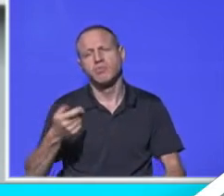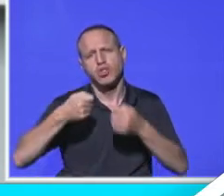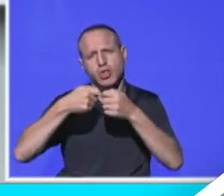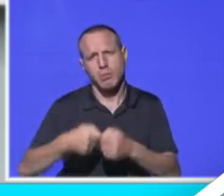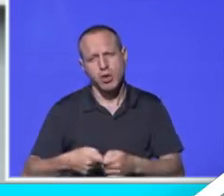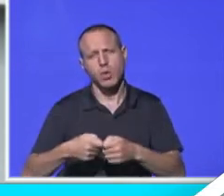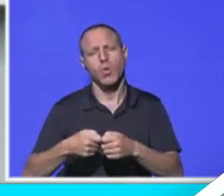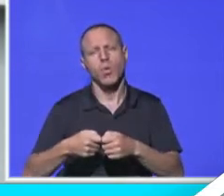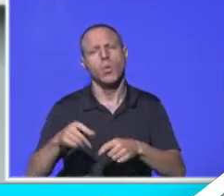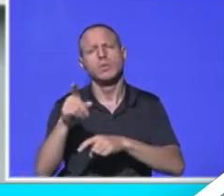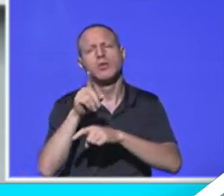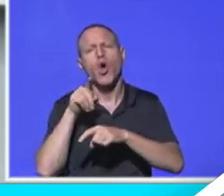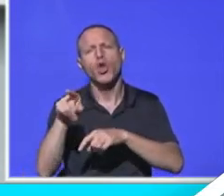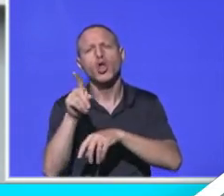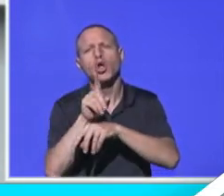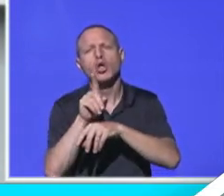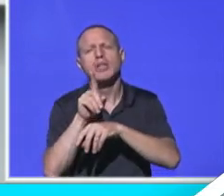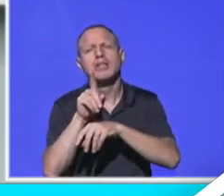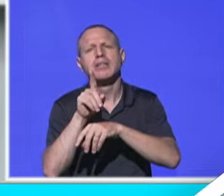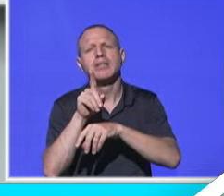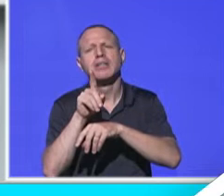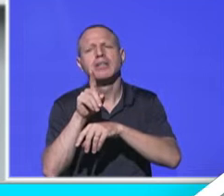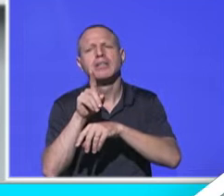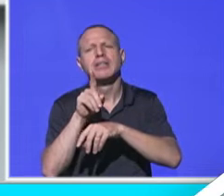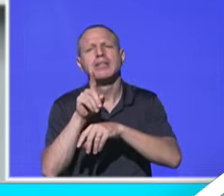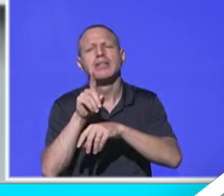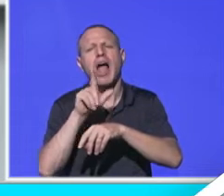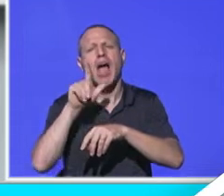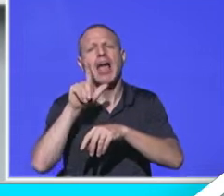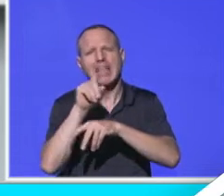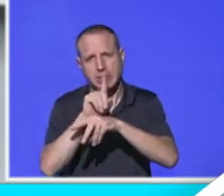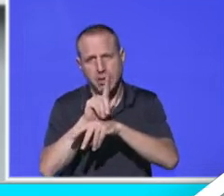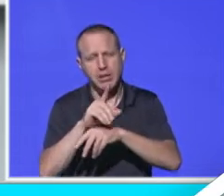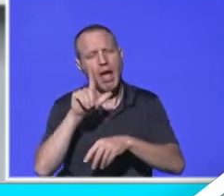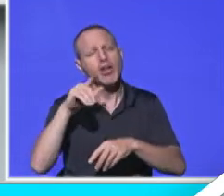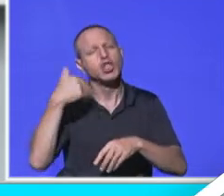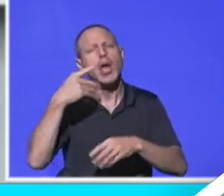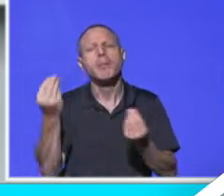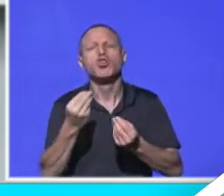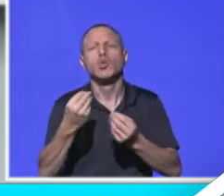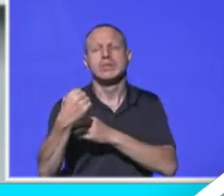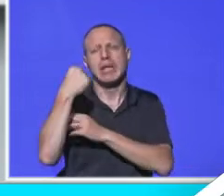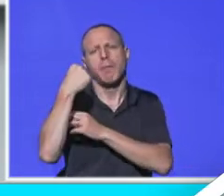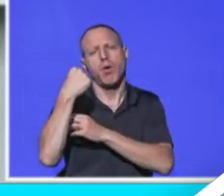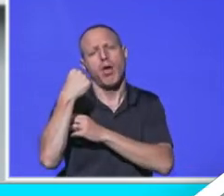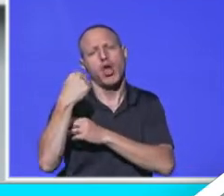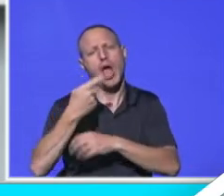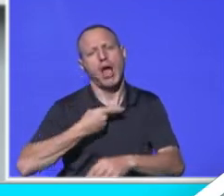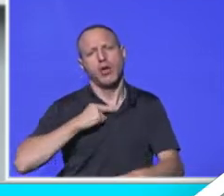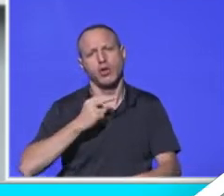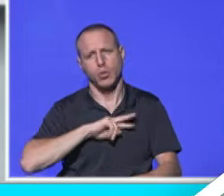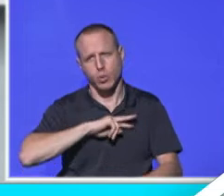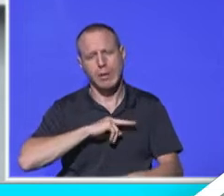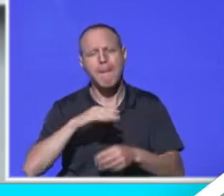שימנו את הזמני, אבל שיהיה מישהו שתהיה לו הסמכות והאחריות. ממלא מקום זה דבר